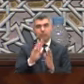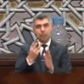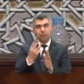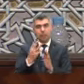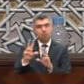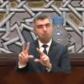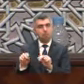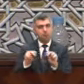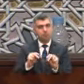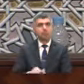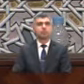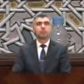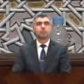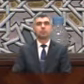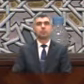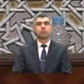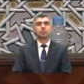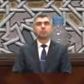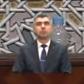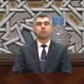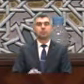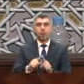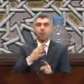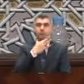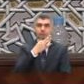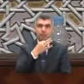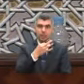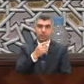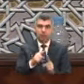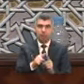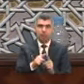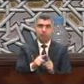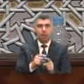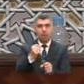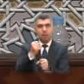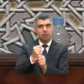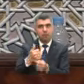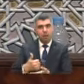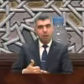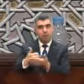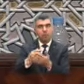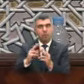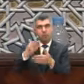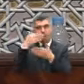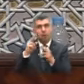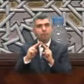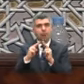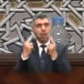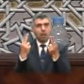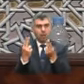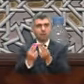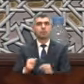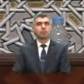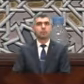ثم وحدة الموضوع يتعلق الأمر بتبسيط وتسهيل الخدمات الإدارية لمغاربة العالم. لذا